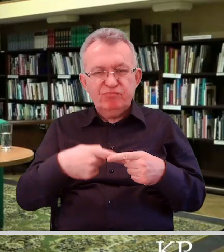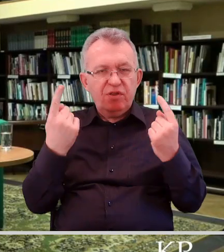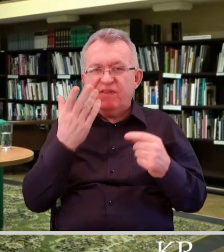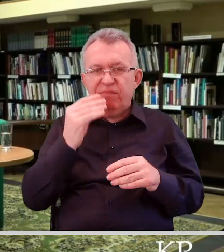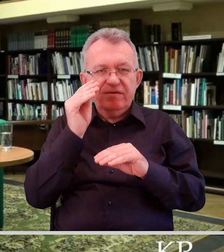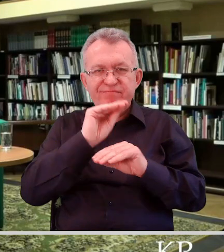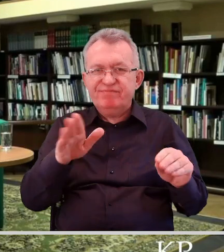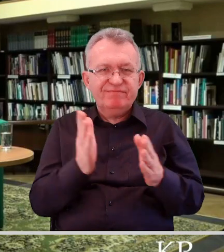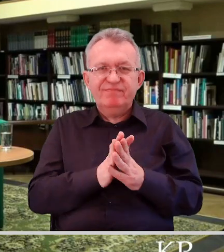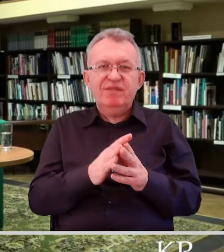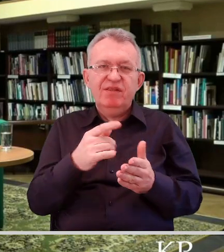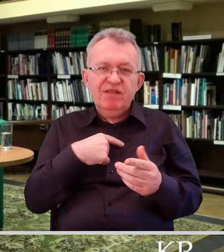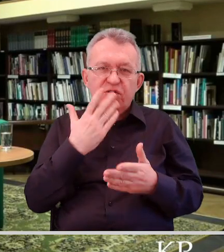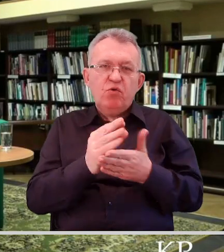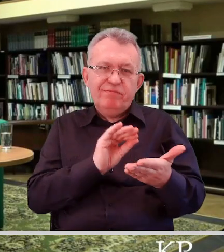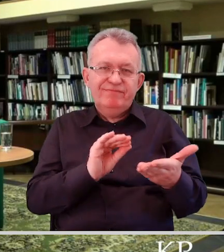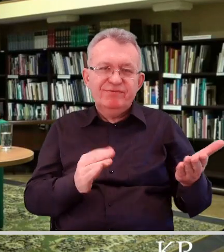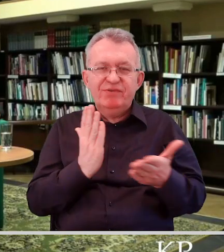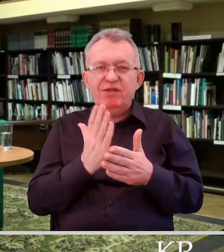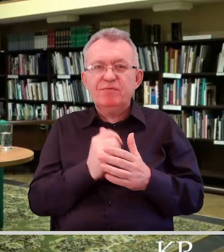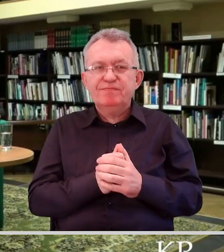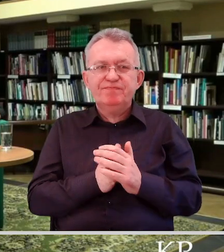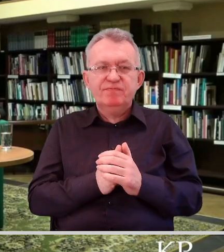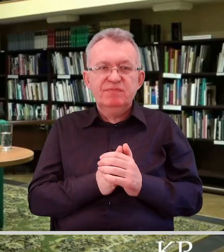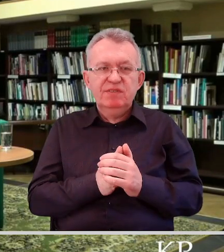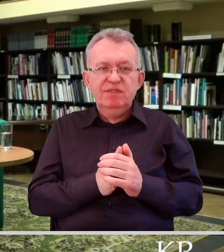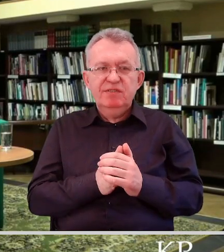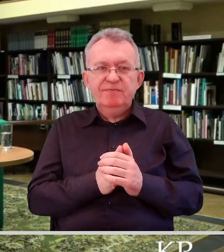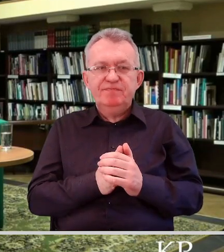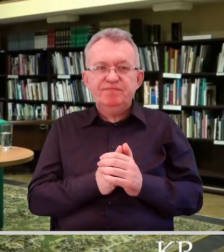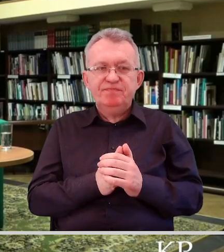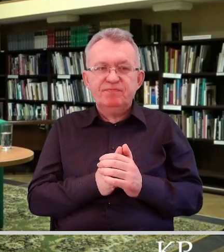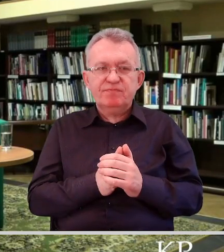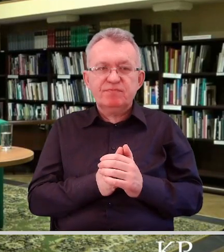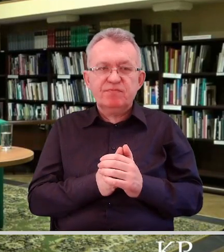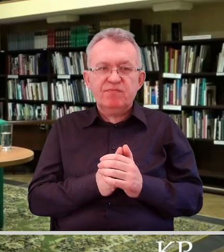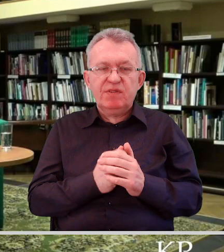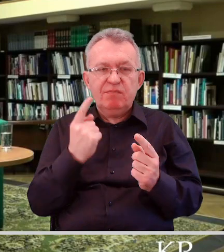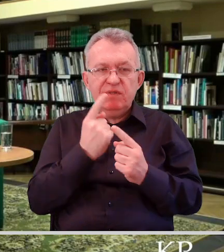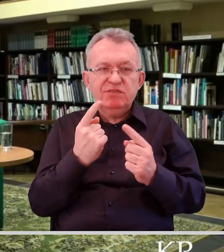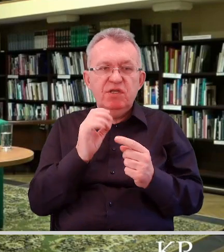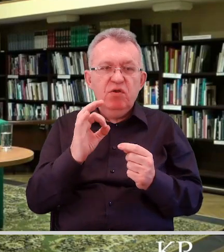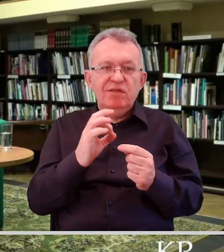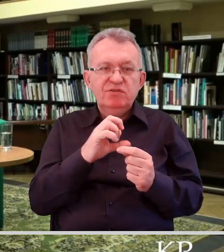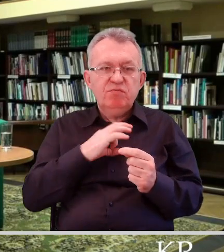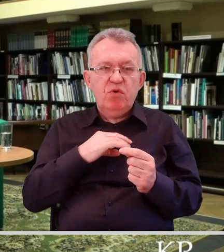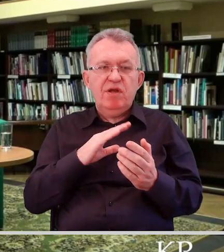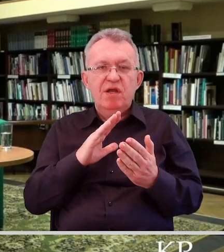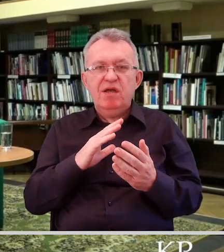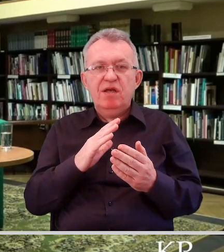nikogo, opisuję go tylko. Myślę o tym, nie wiem teraz, czy to moja